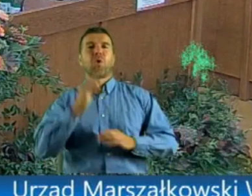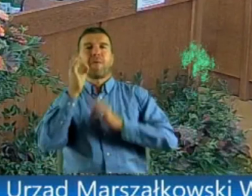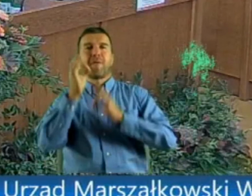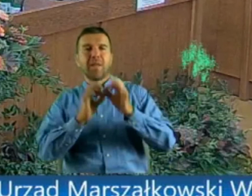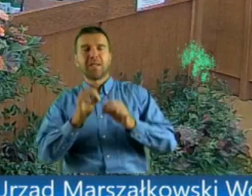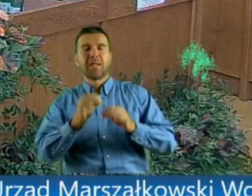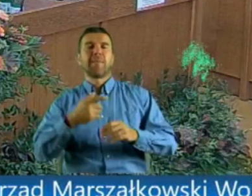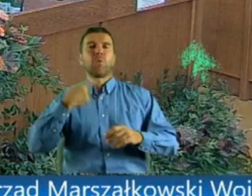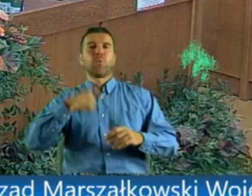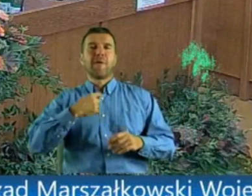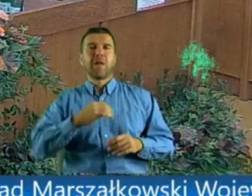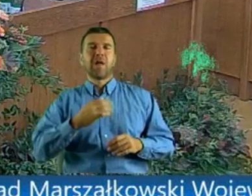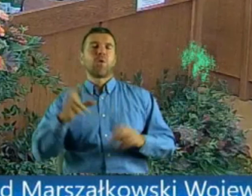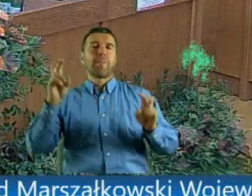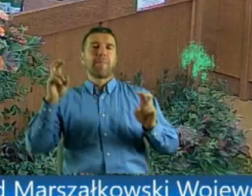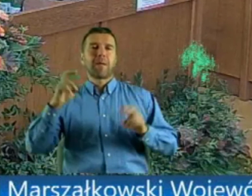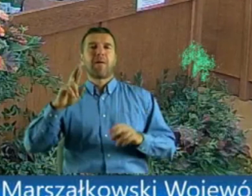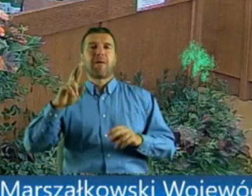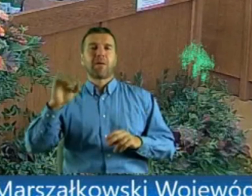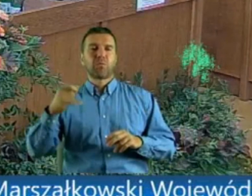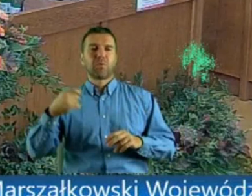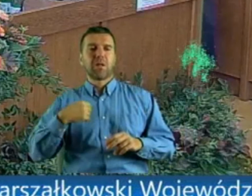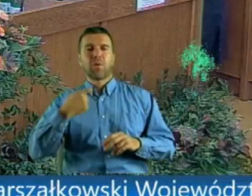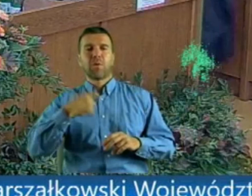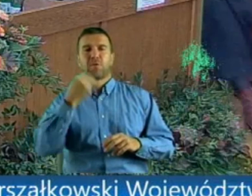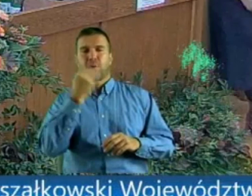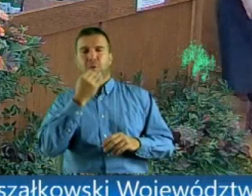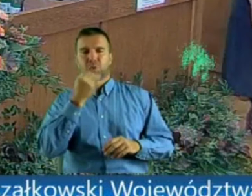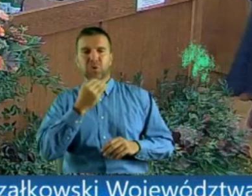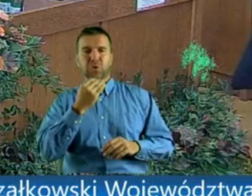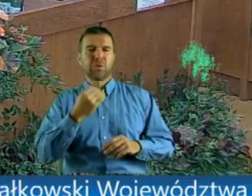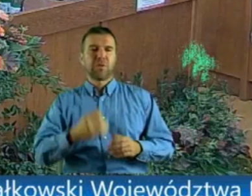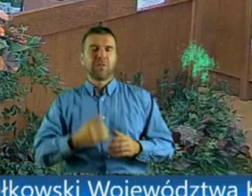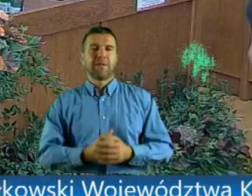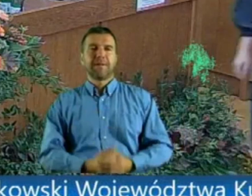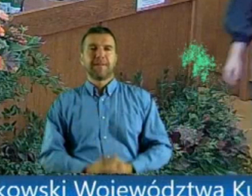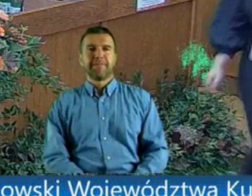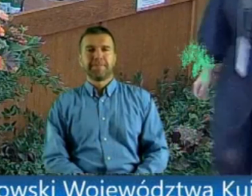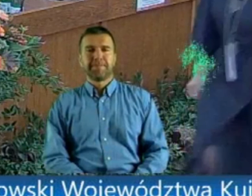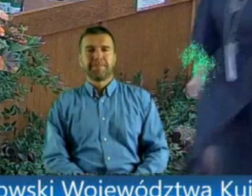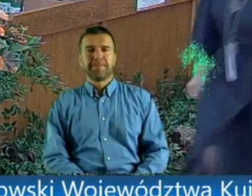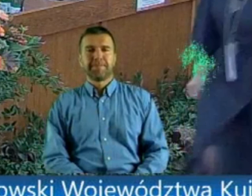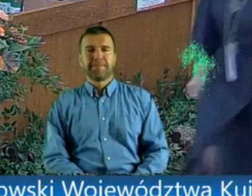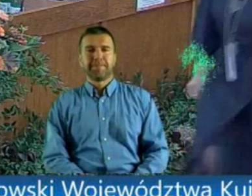Kujaw jako przykładu marki regionalnej Kujawsko-Pomorskiej Konstelacji Dobrych.